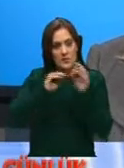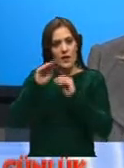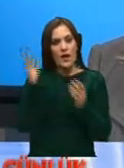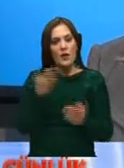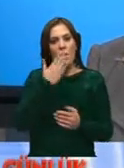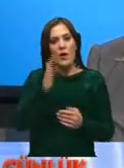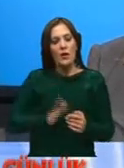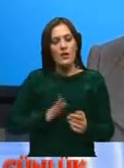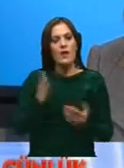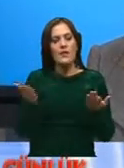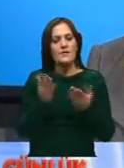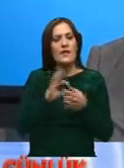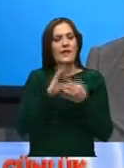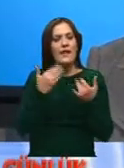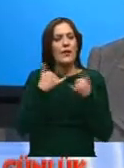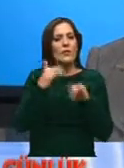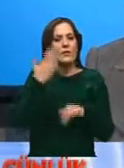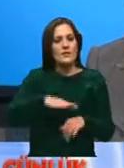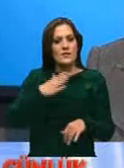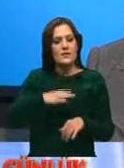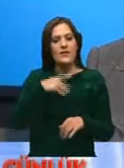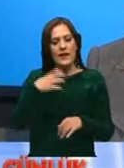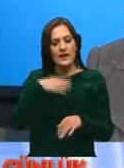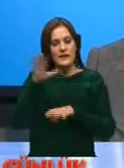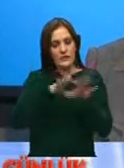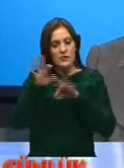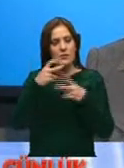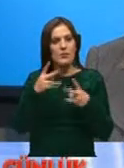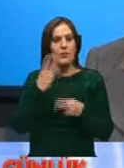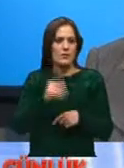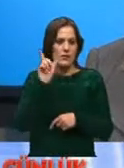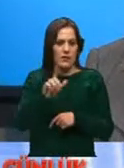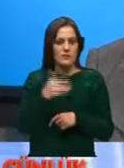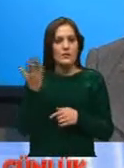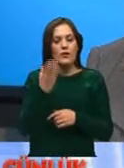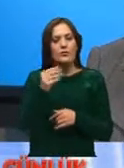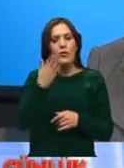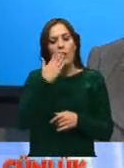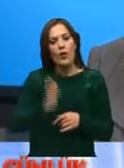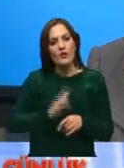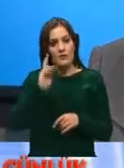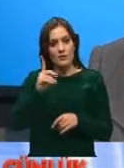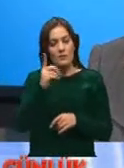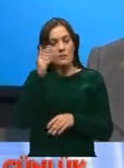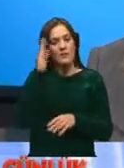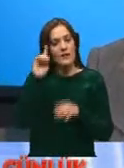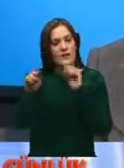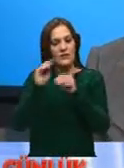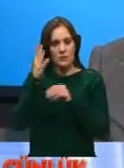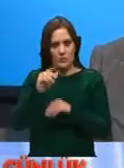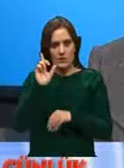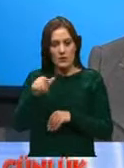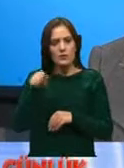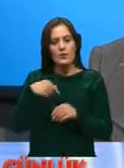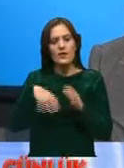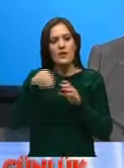öğrencinin aslında ne oynamak istediğini kendini seçebiliyor olması lazım. Daha çok öğrenci tarafında bir bilinçlendirme olması lazım. Biz bu kanalda da